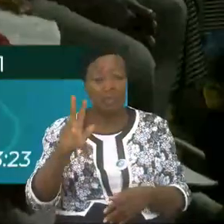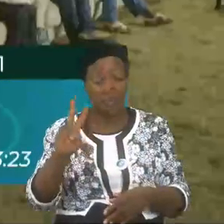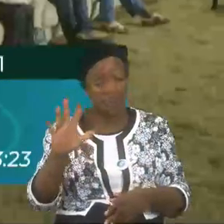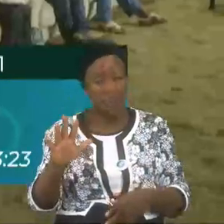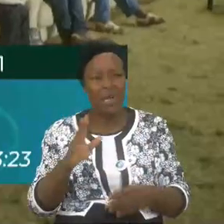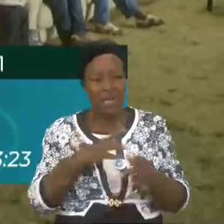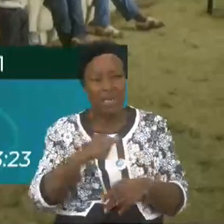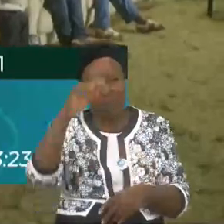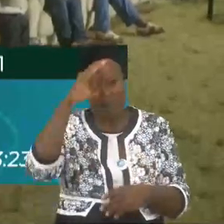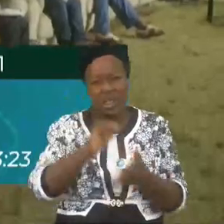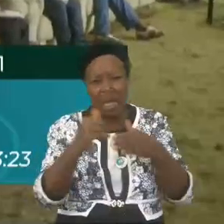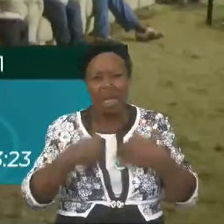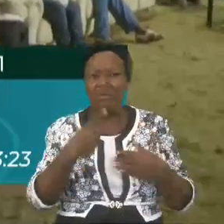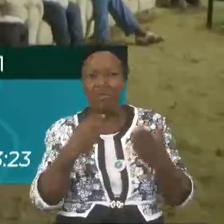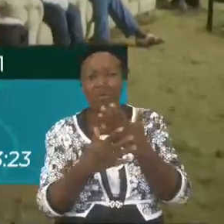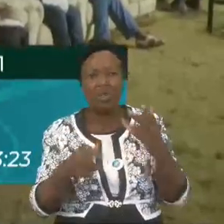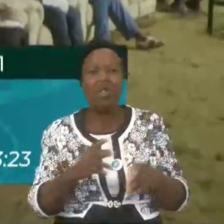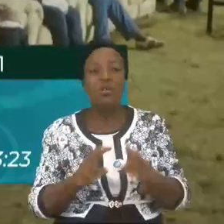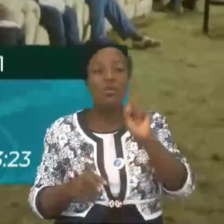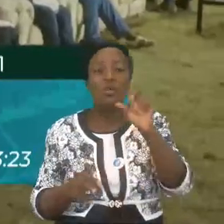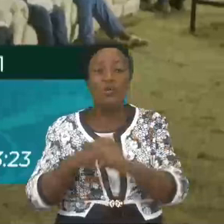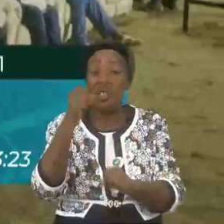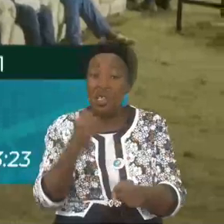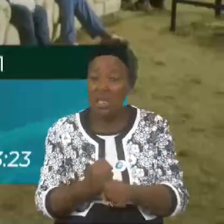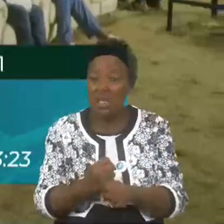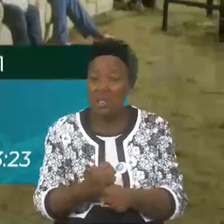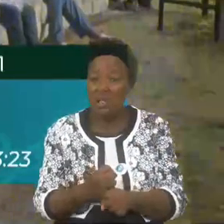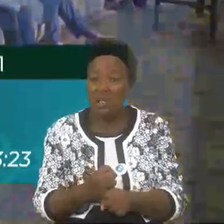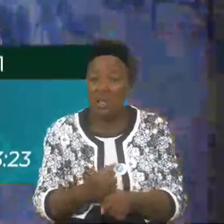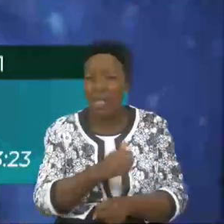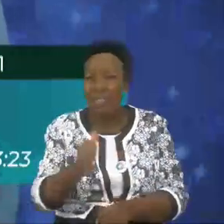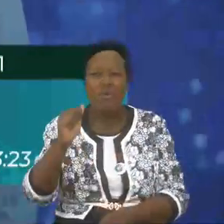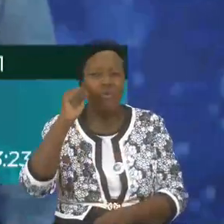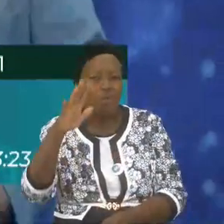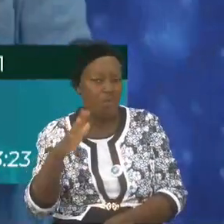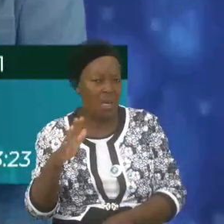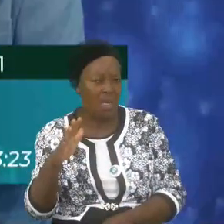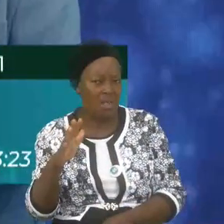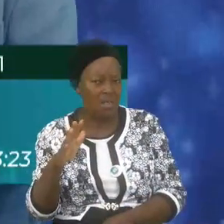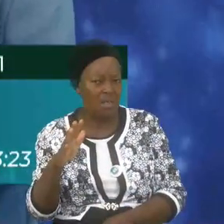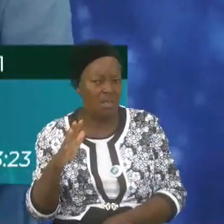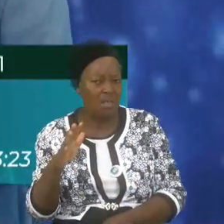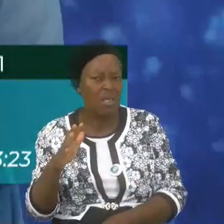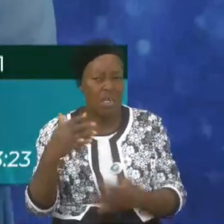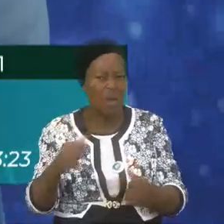5, 25. Oh, il y avait une femme atteinte d'une perte de sang depuis 12 ans.